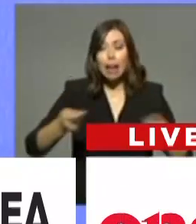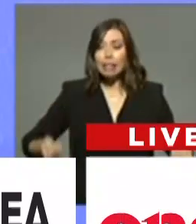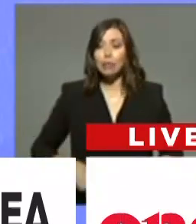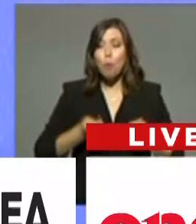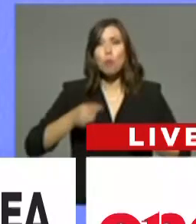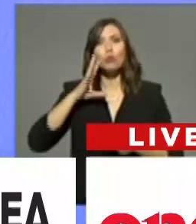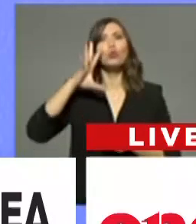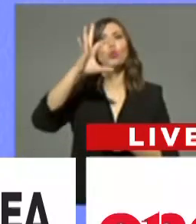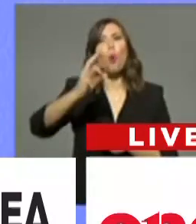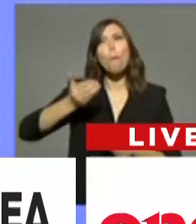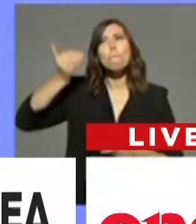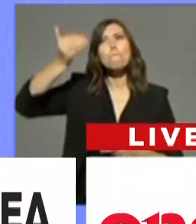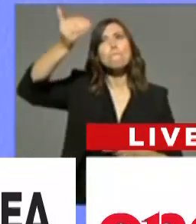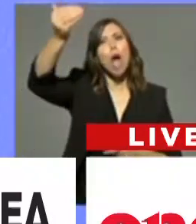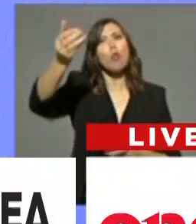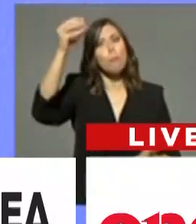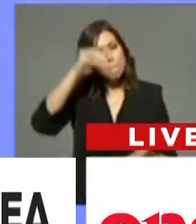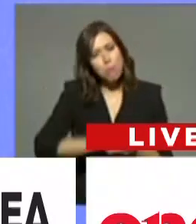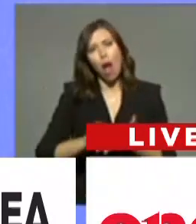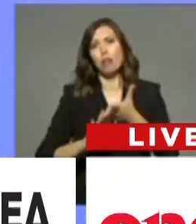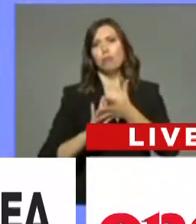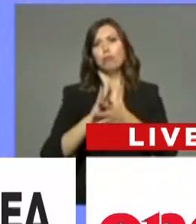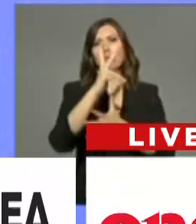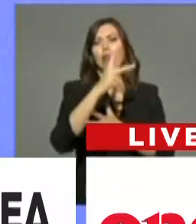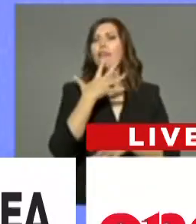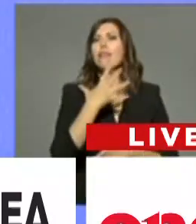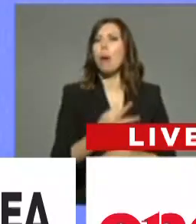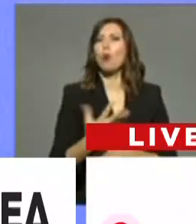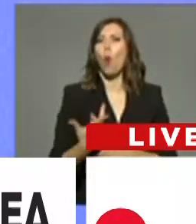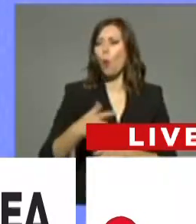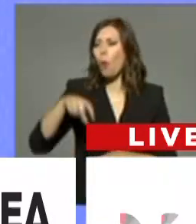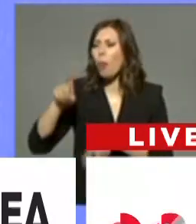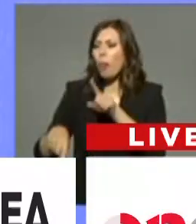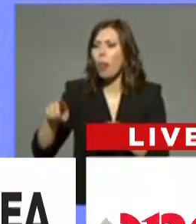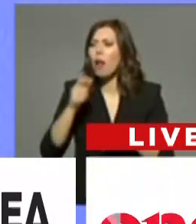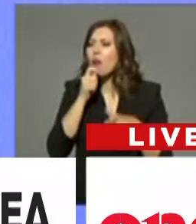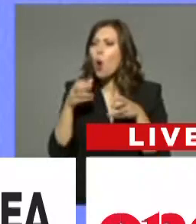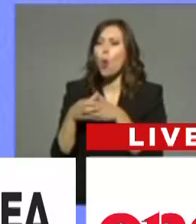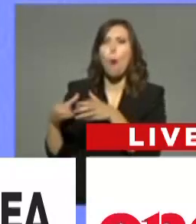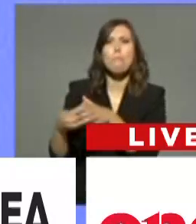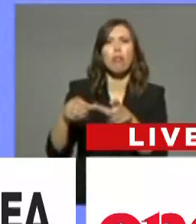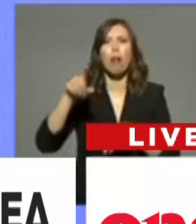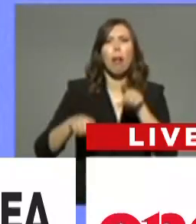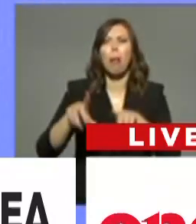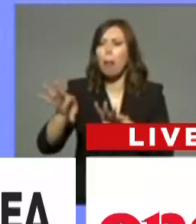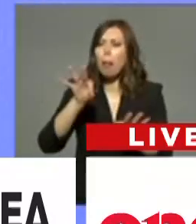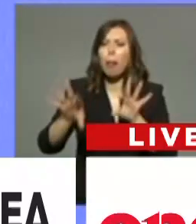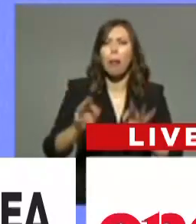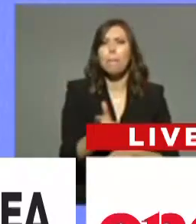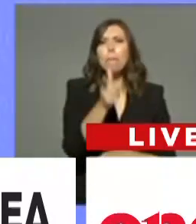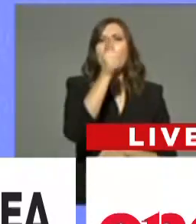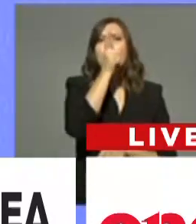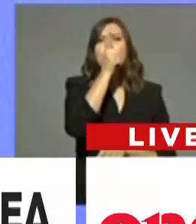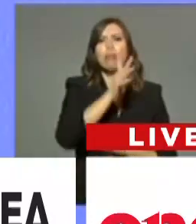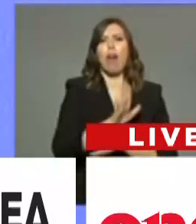μας. Γιατί λίγα κόμματα, φίλες και φίλοι, μπορούν να υπερεφαρευτούν για